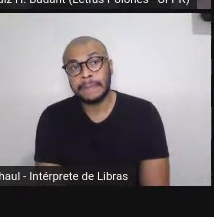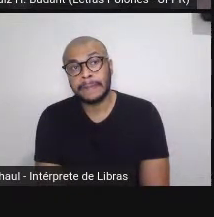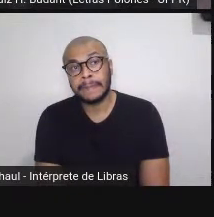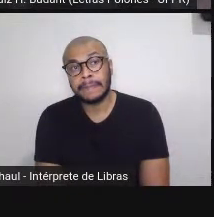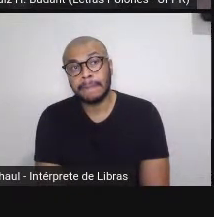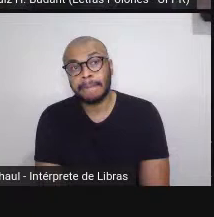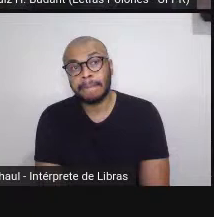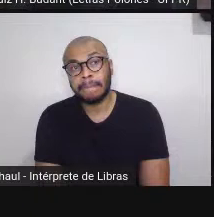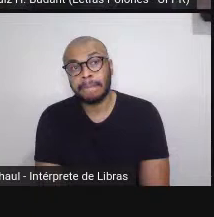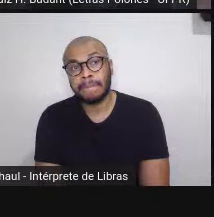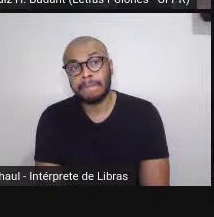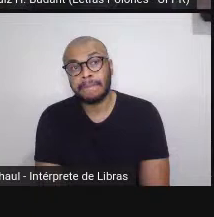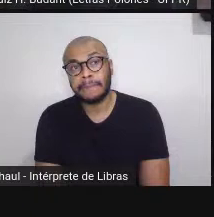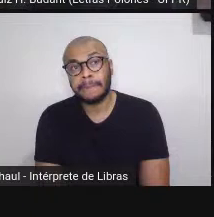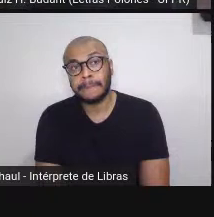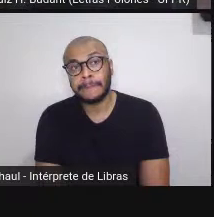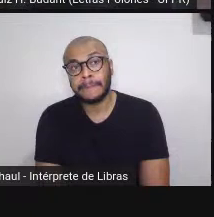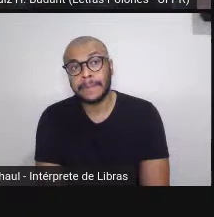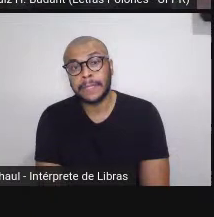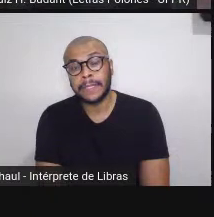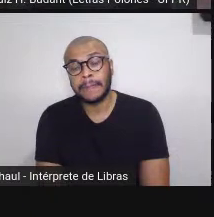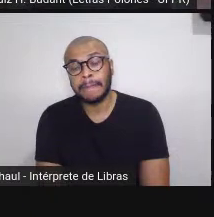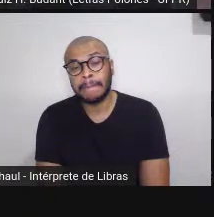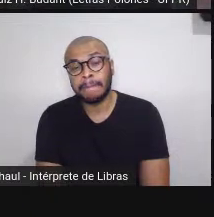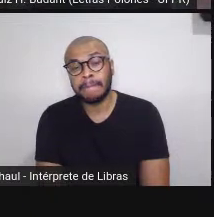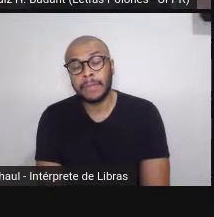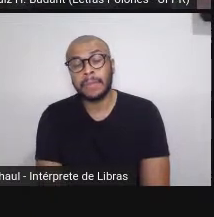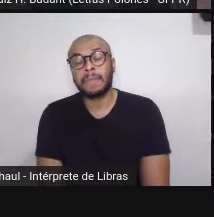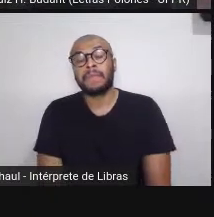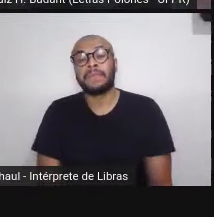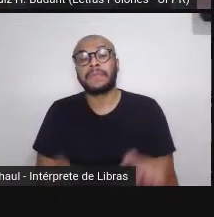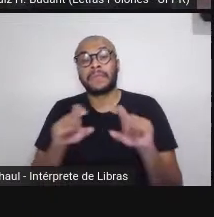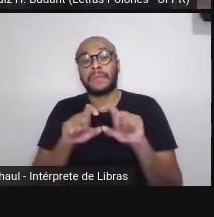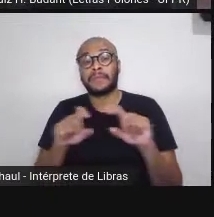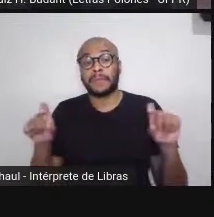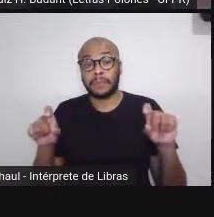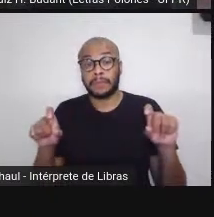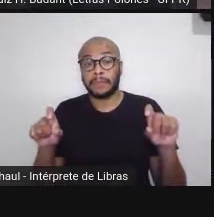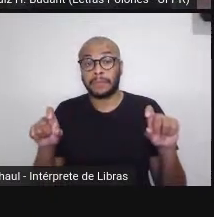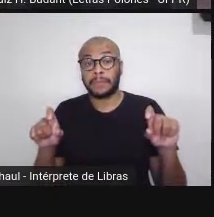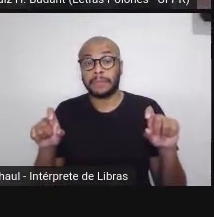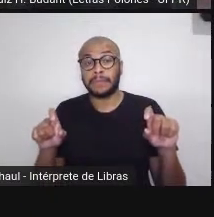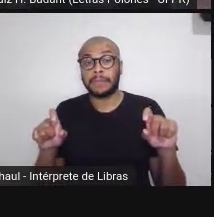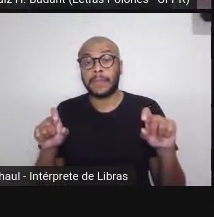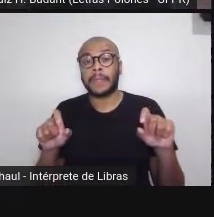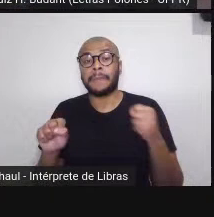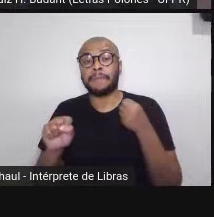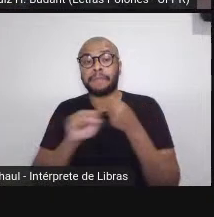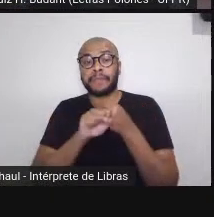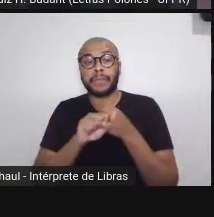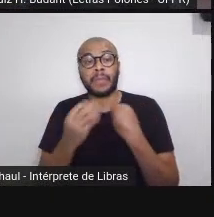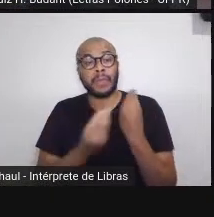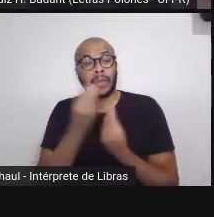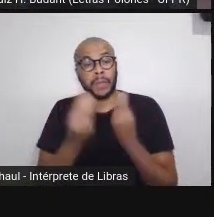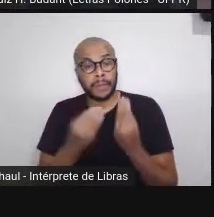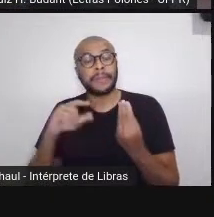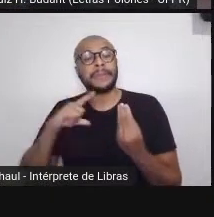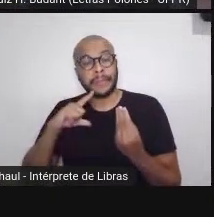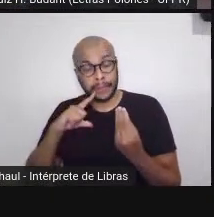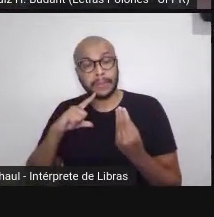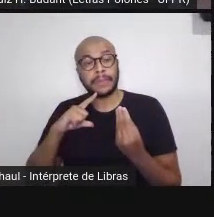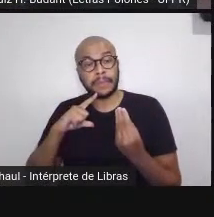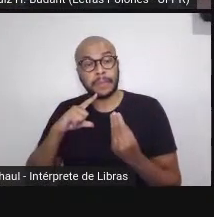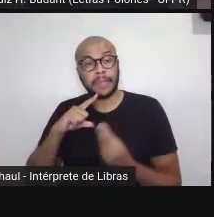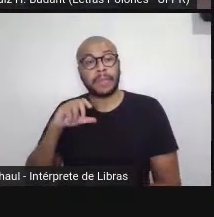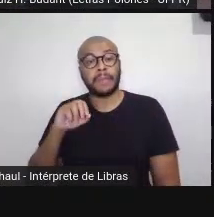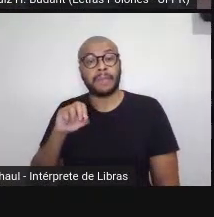jest dopełniacz. Os sobrenomes que derivam, que são os substantivos, eles recebem no plural a terminação